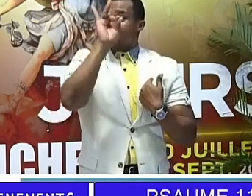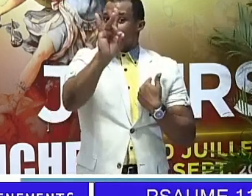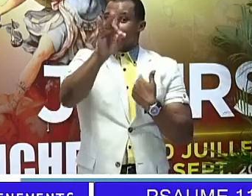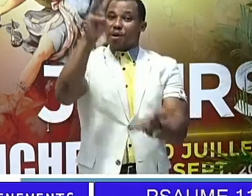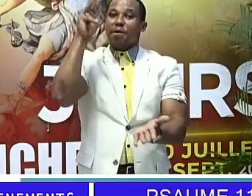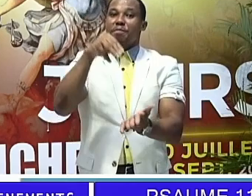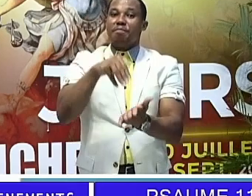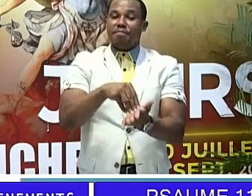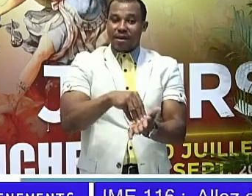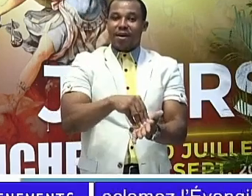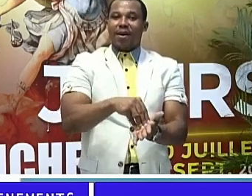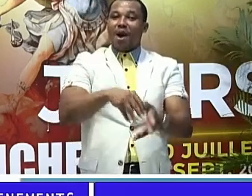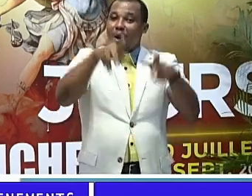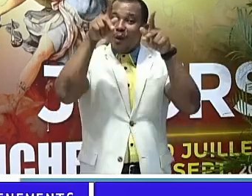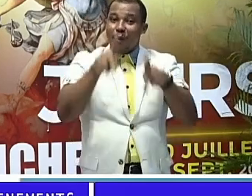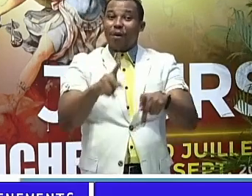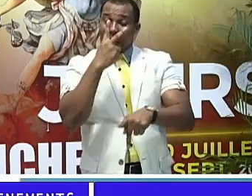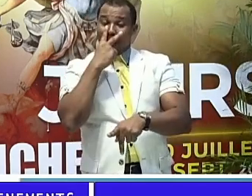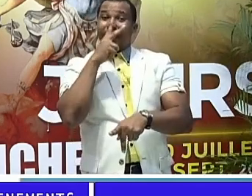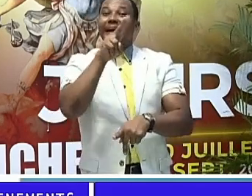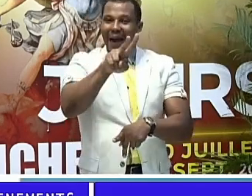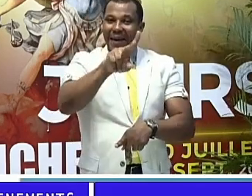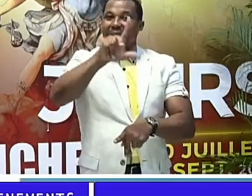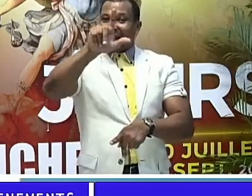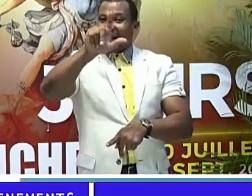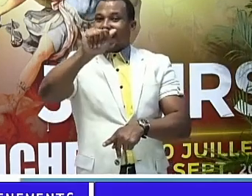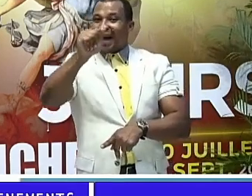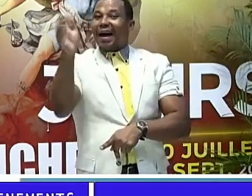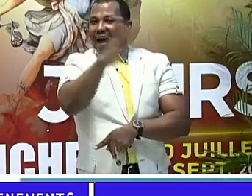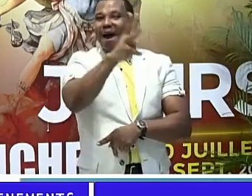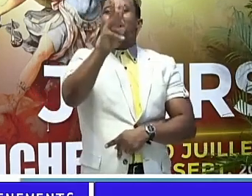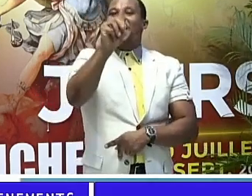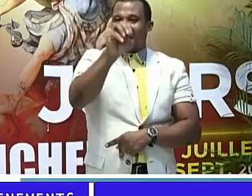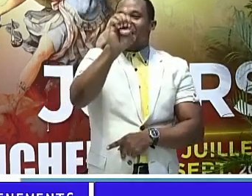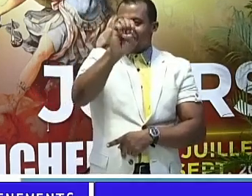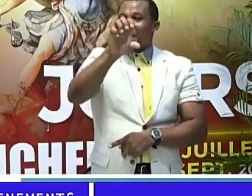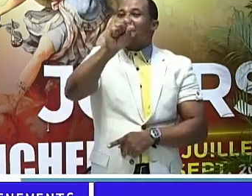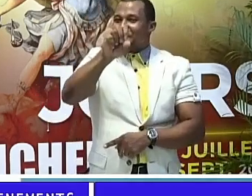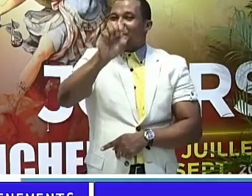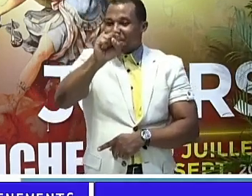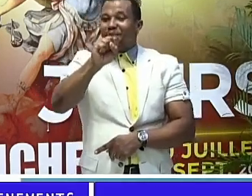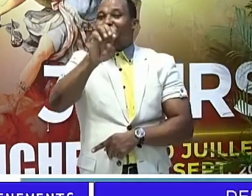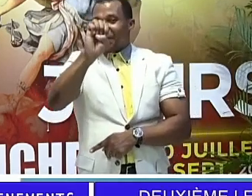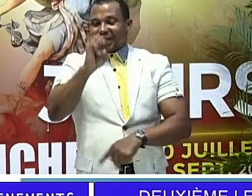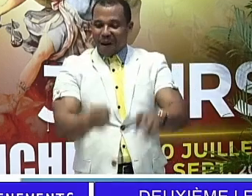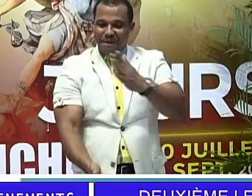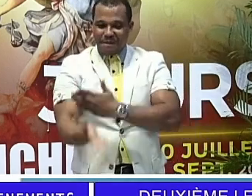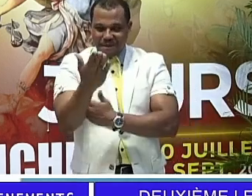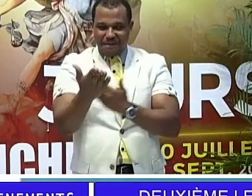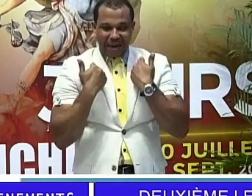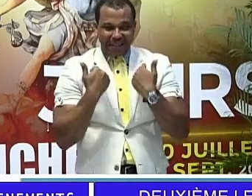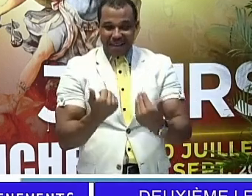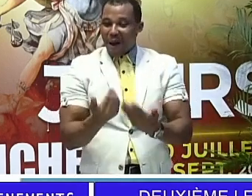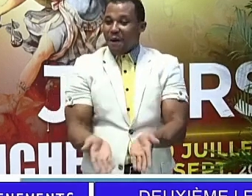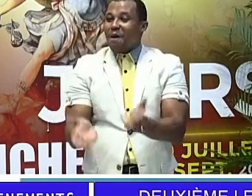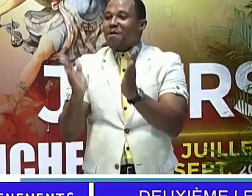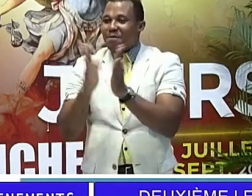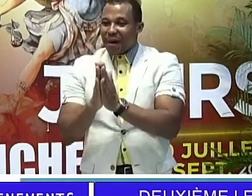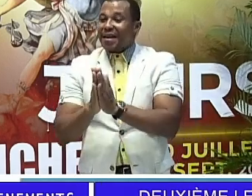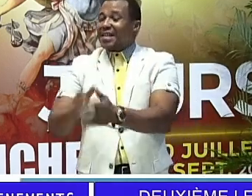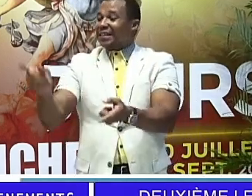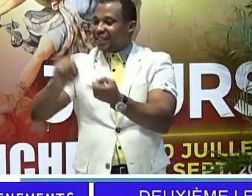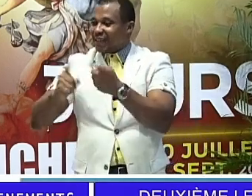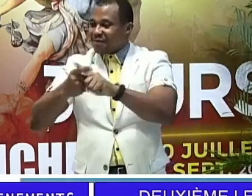temps, nous faisons seul la plus belle. Et c'est pour ça, l'aide partager les liens l'autre monde. Nous demandons pour les abonner, les ça vient